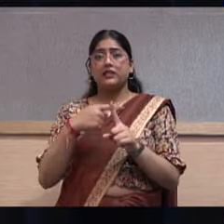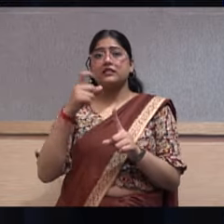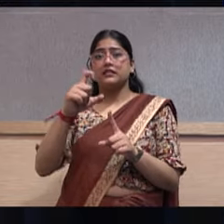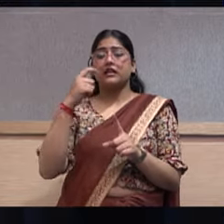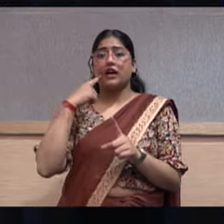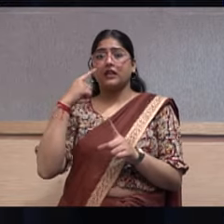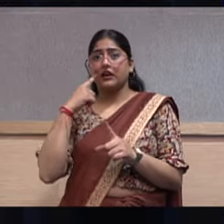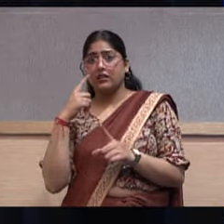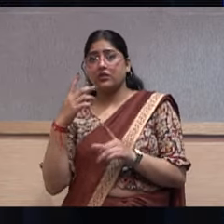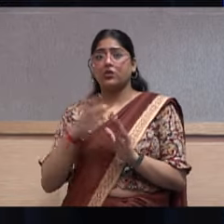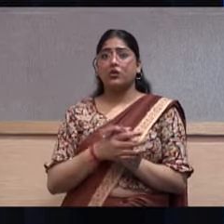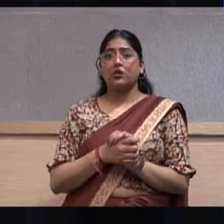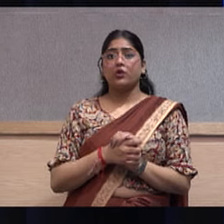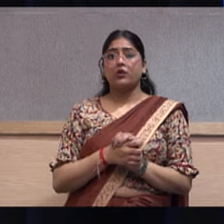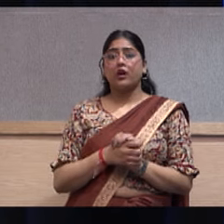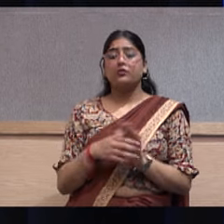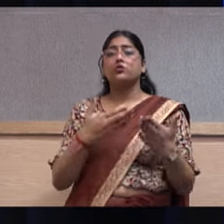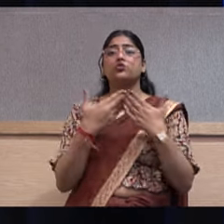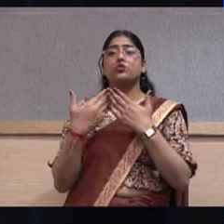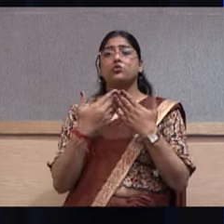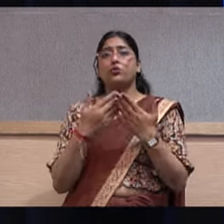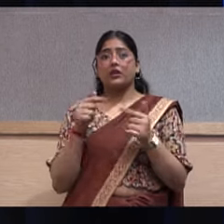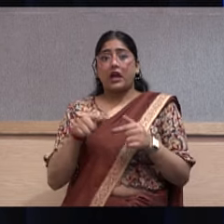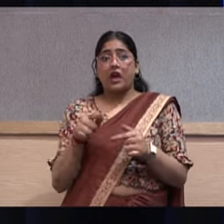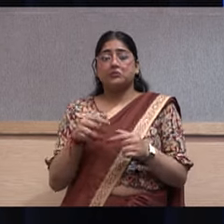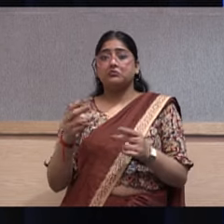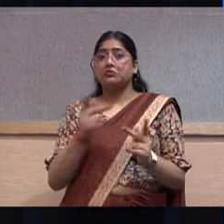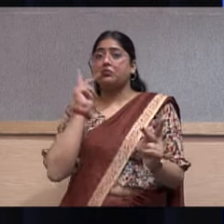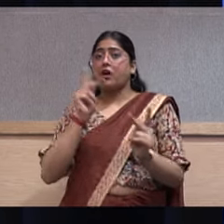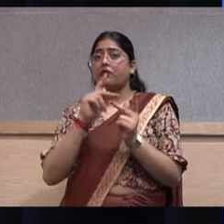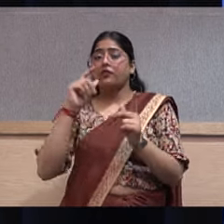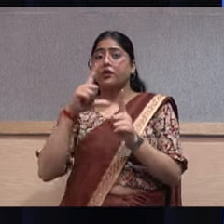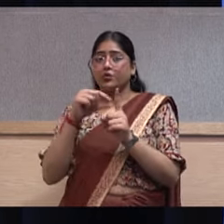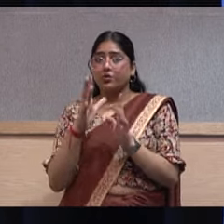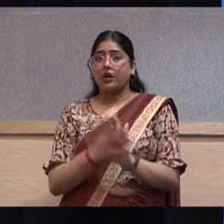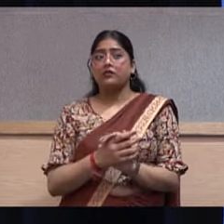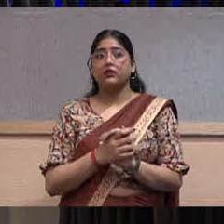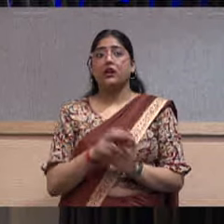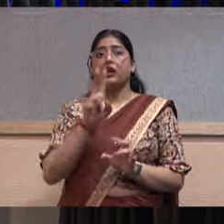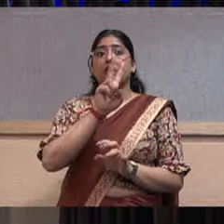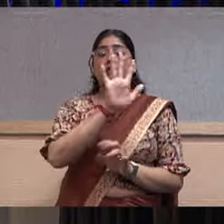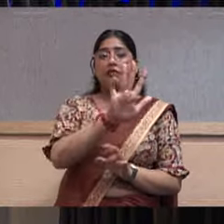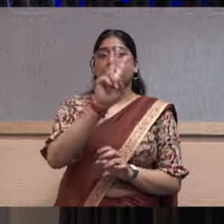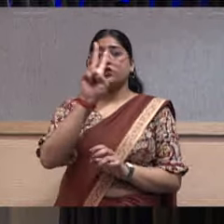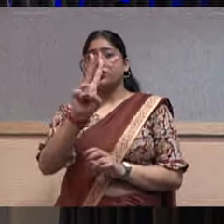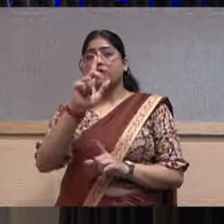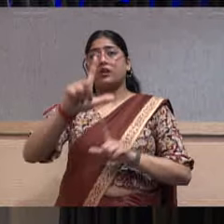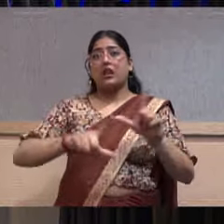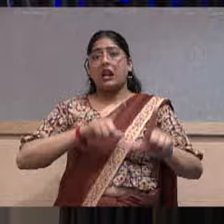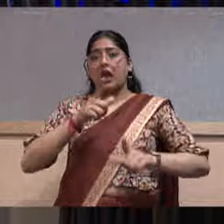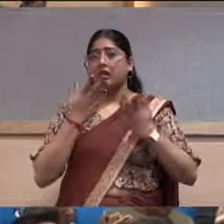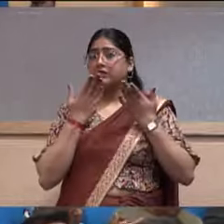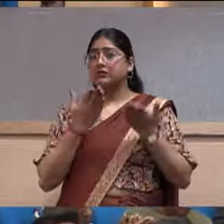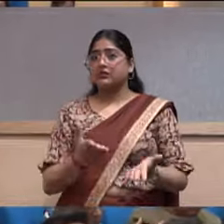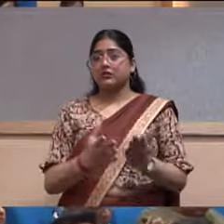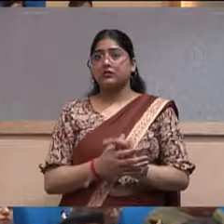दे स्कूली शिक्षा विभाग आज एक इतिहास रचा है 52 विषय में भारत की 52 शेड्यूल